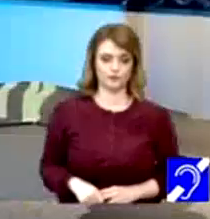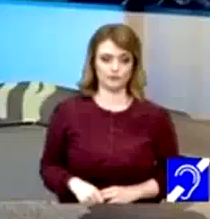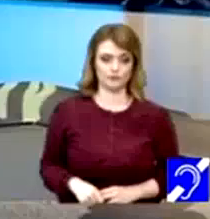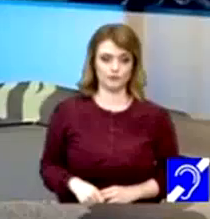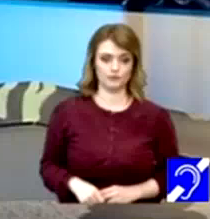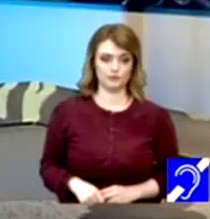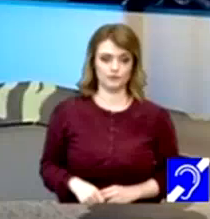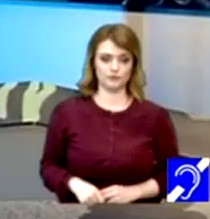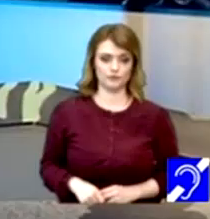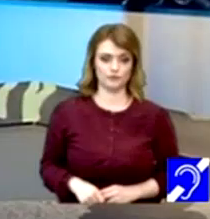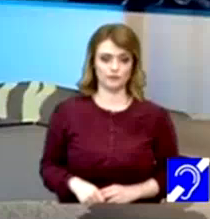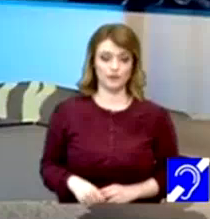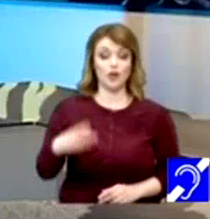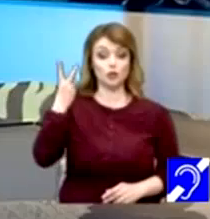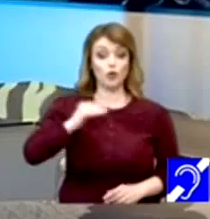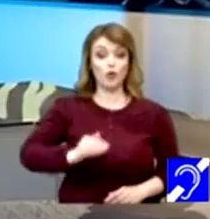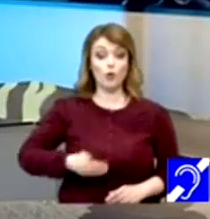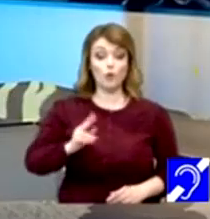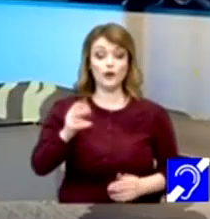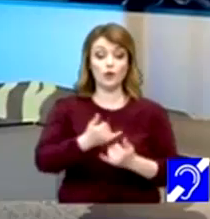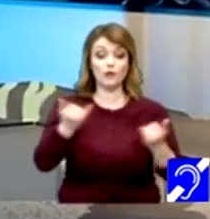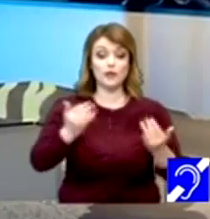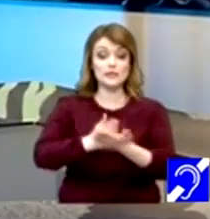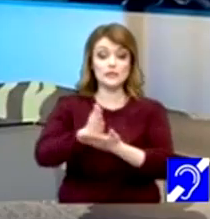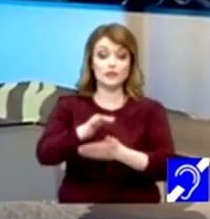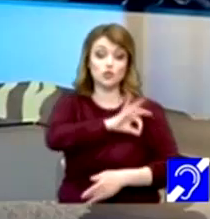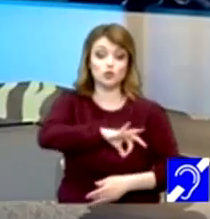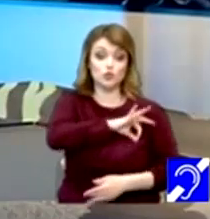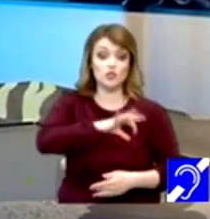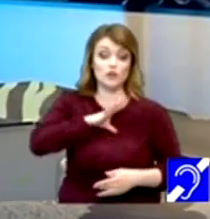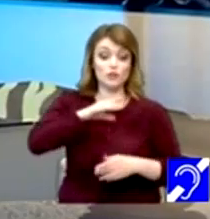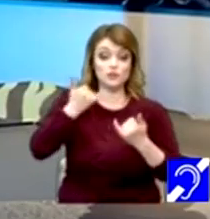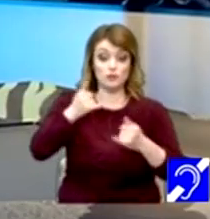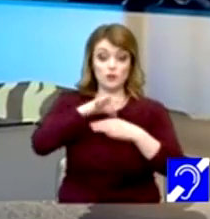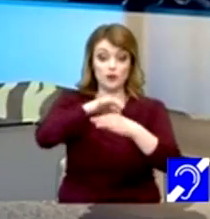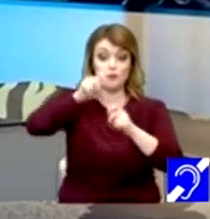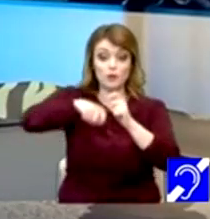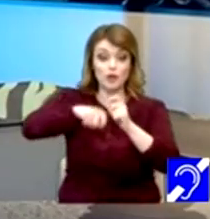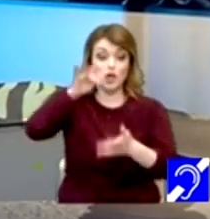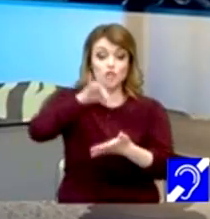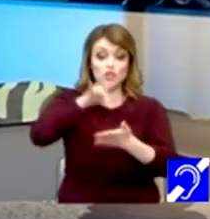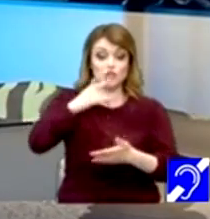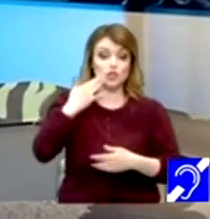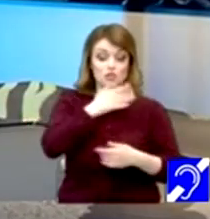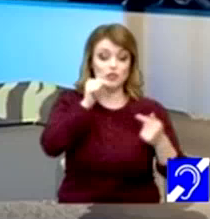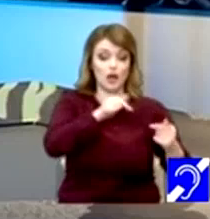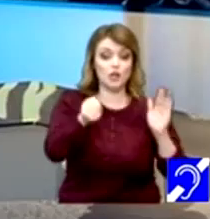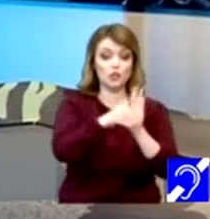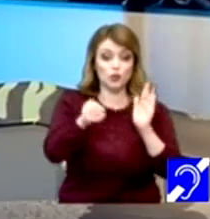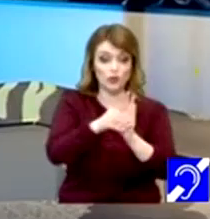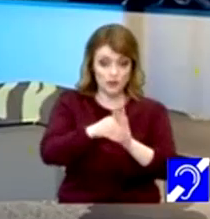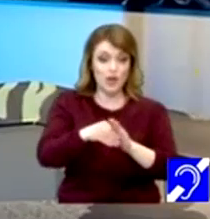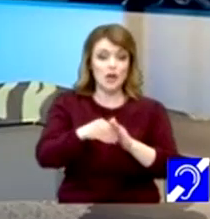Ești ministri? Două companii care prestează servicii juridice au fost verificate de Centrul Național Anticorupție în